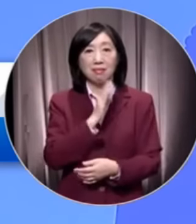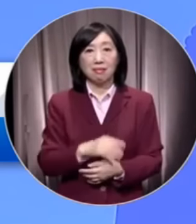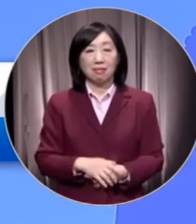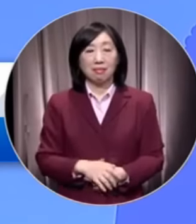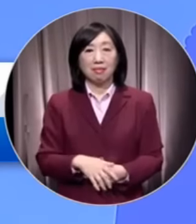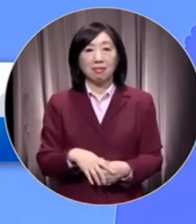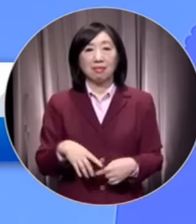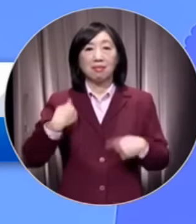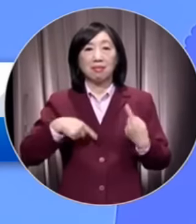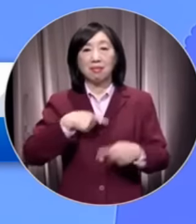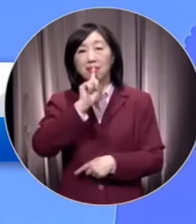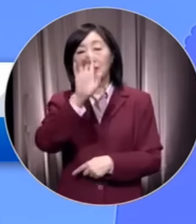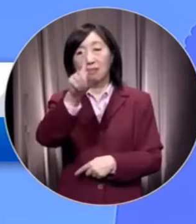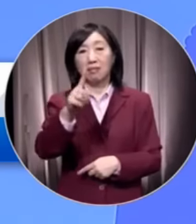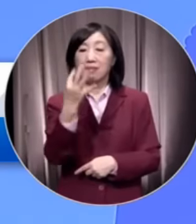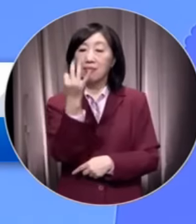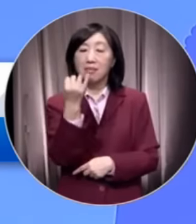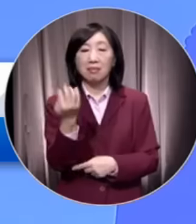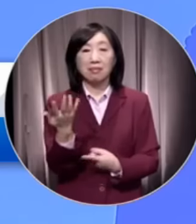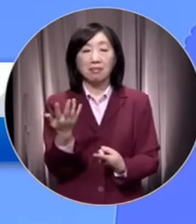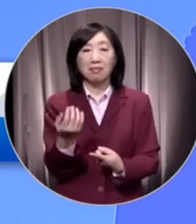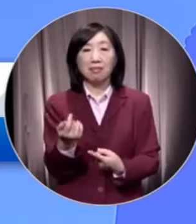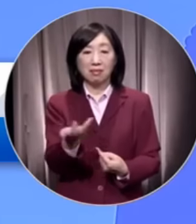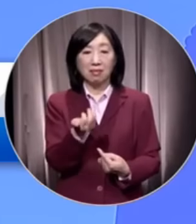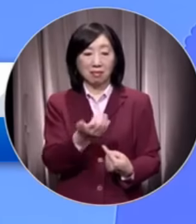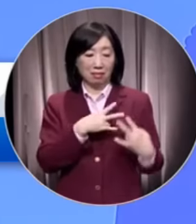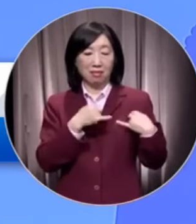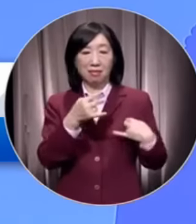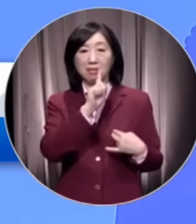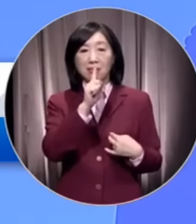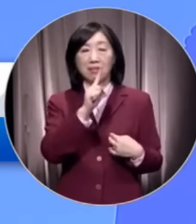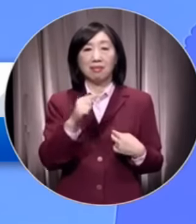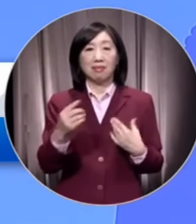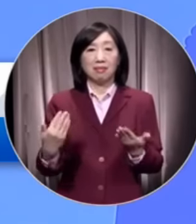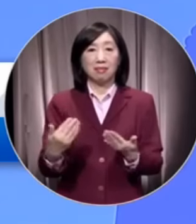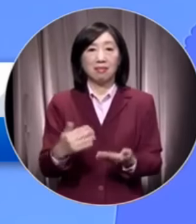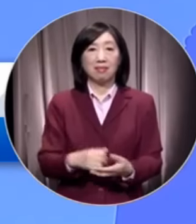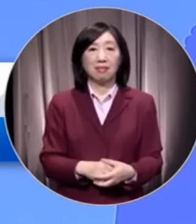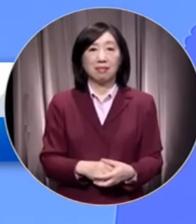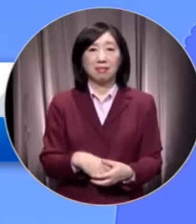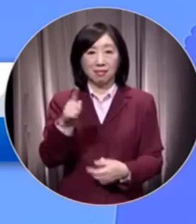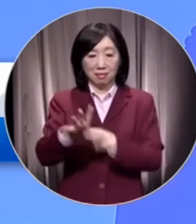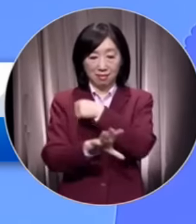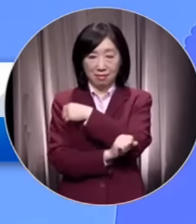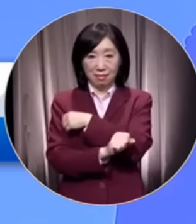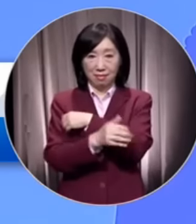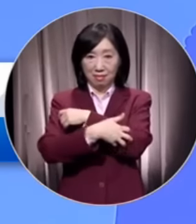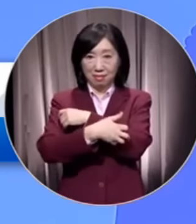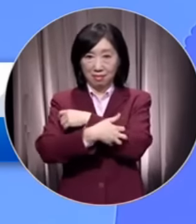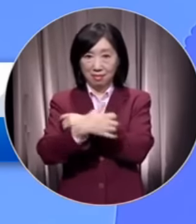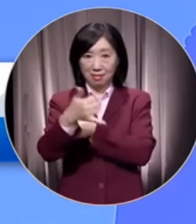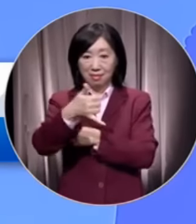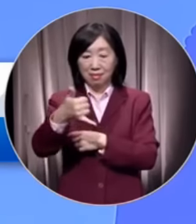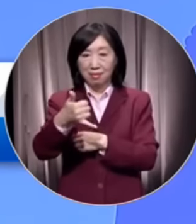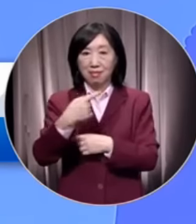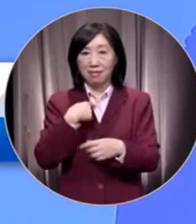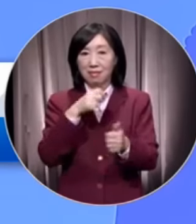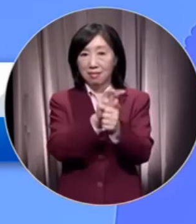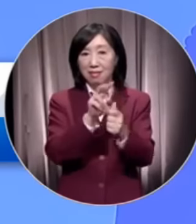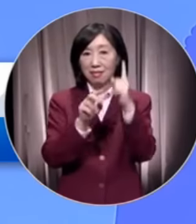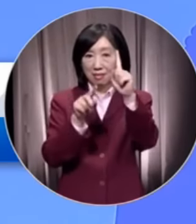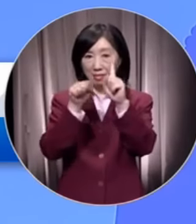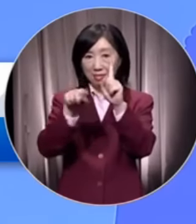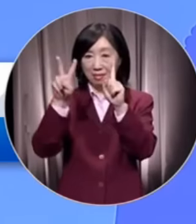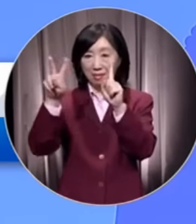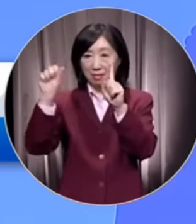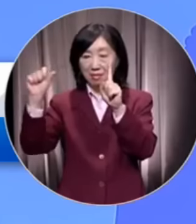便喊一个数字，蔡主席，你的理论不是讲得很清楚吗？一个基本劳工要抚养 1.25